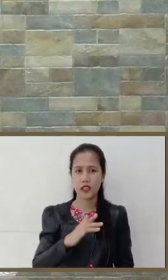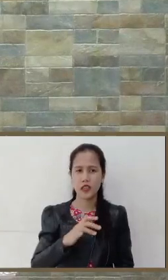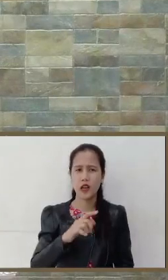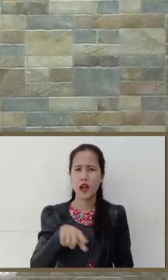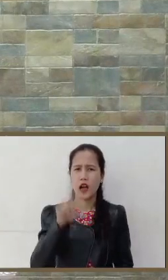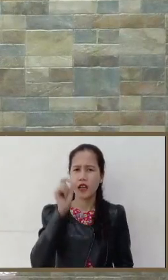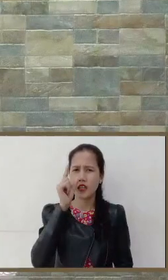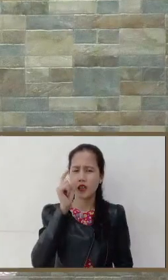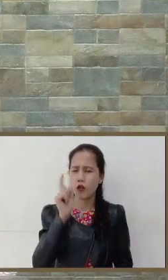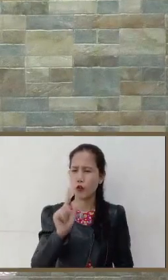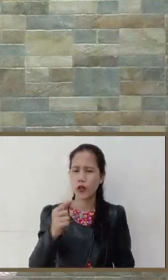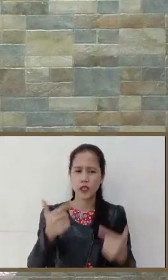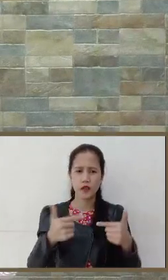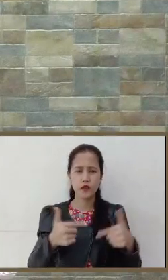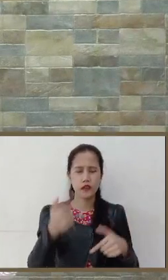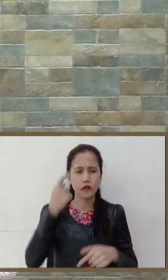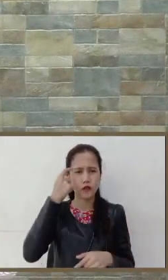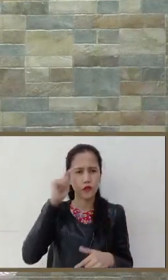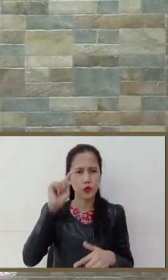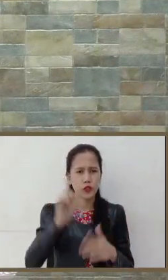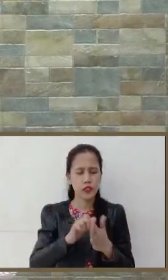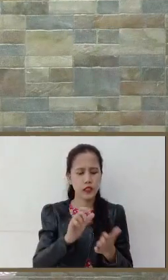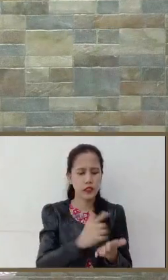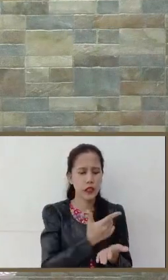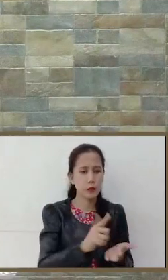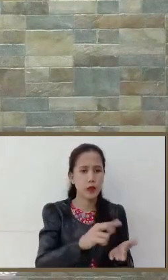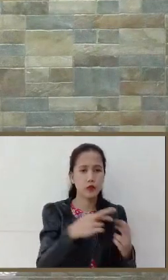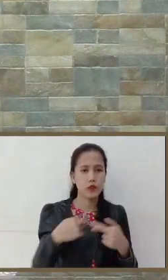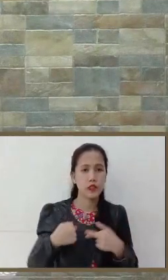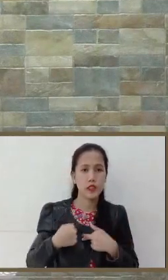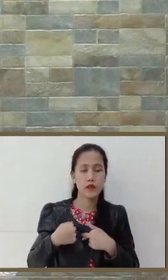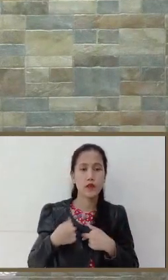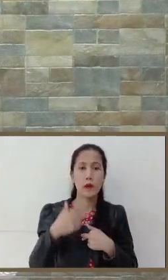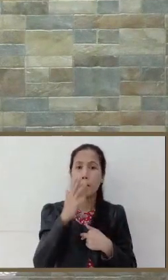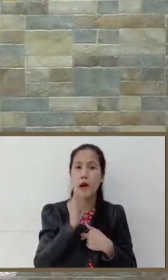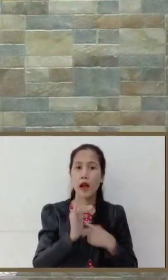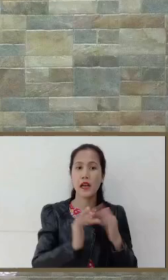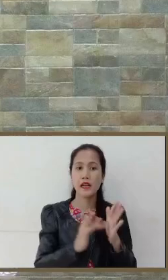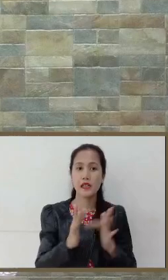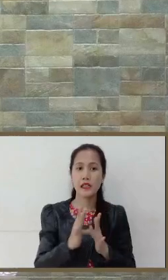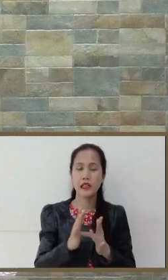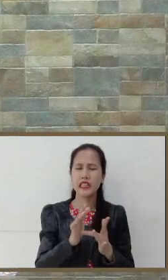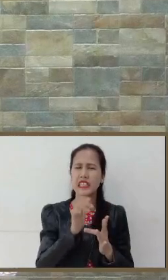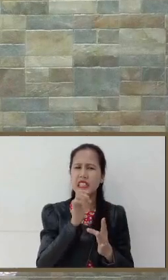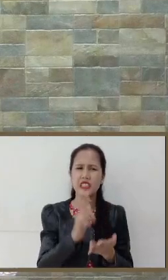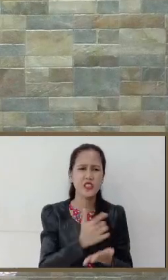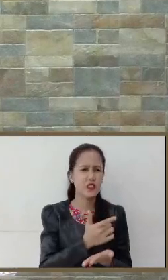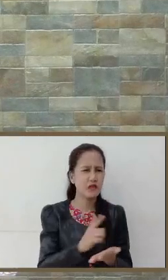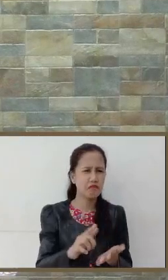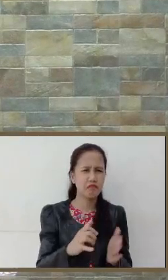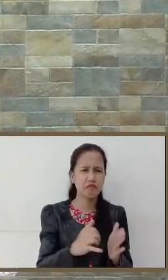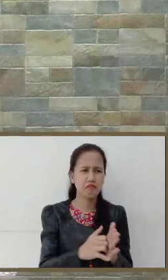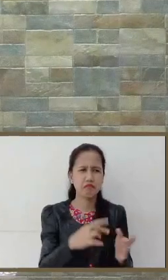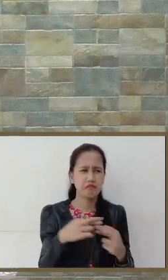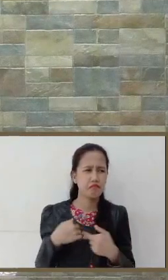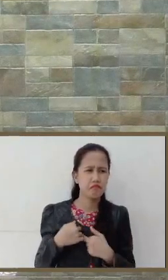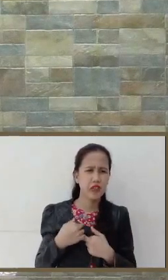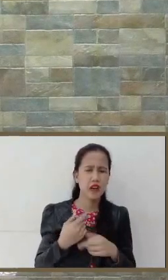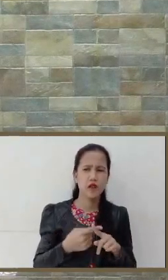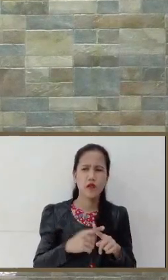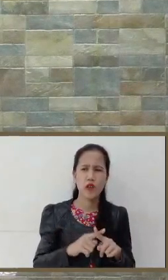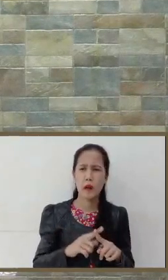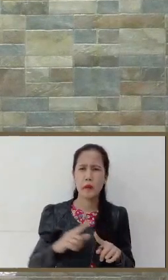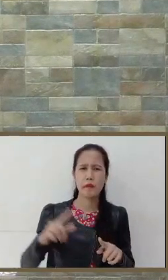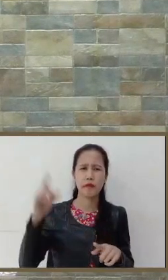dito ay yung gospel na kung saan ay natanggap niya sa Panginoon. Hindi yung gospel na natanggap niya sa mga false prophets. Mga kapatid, yung